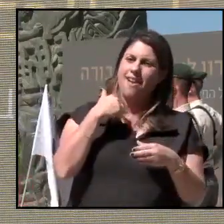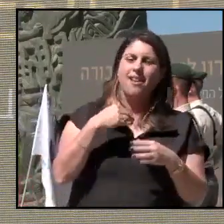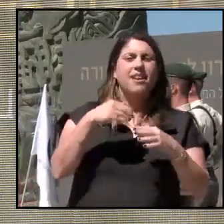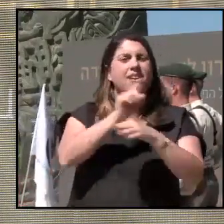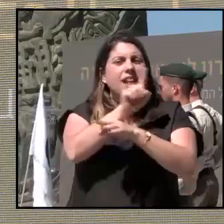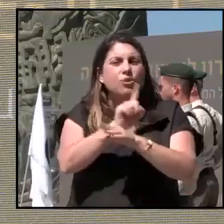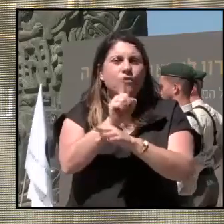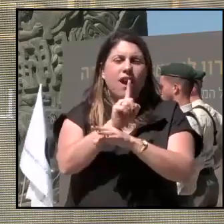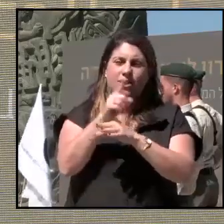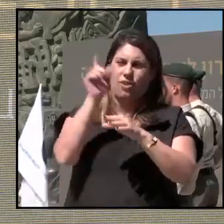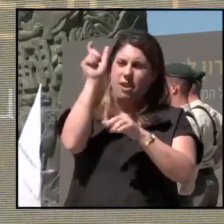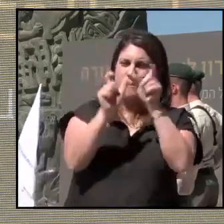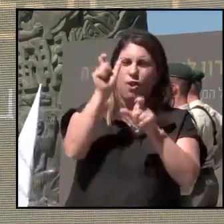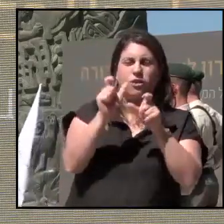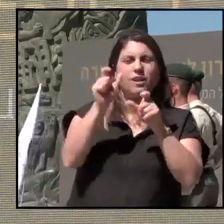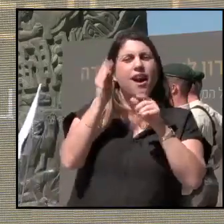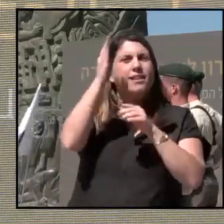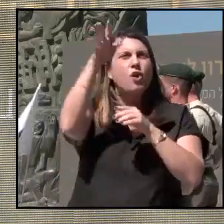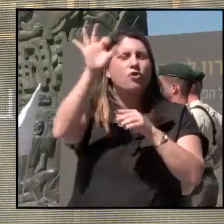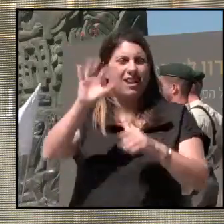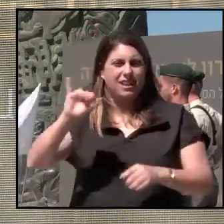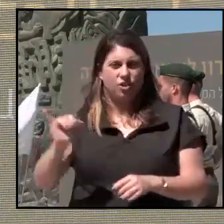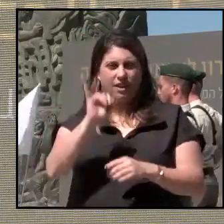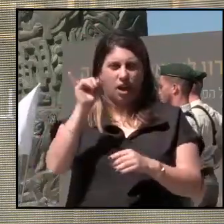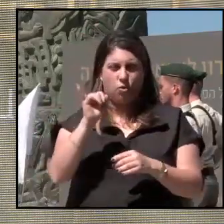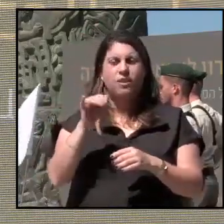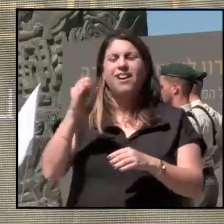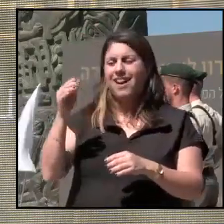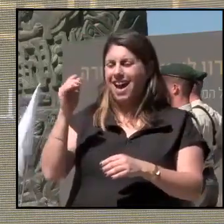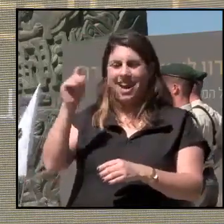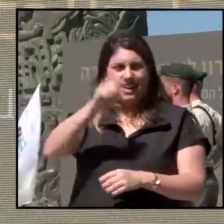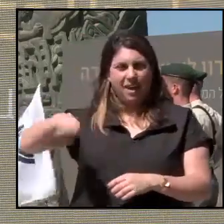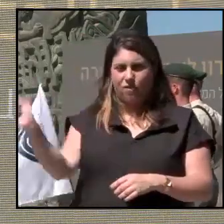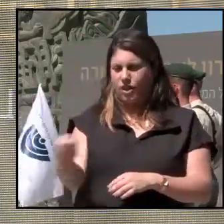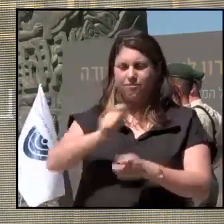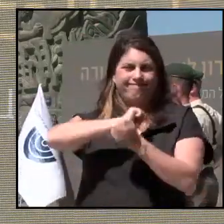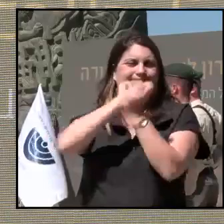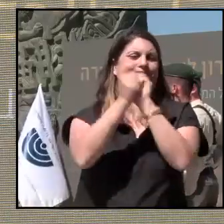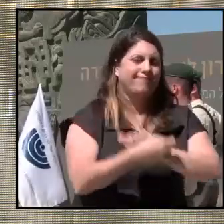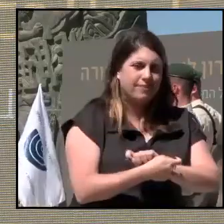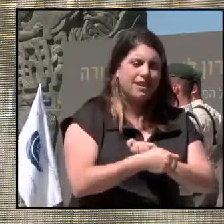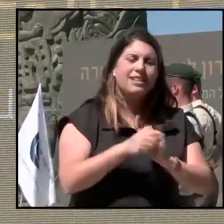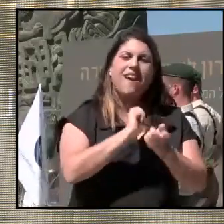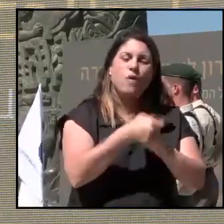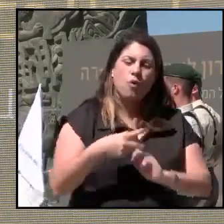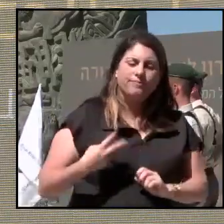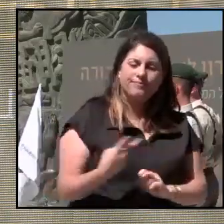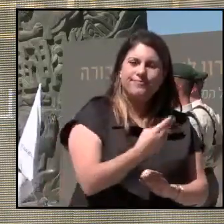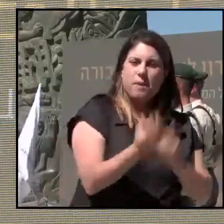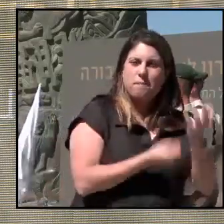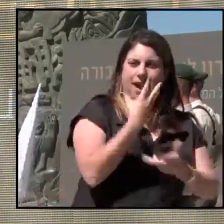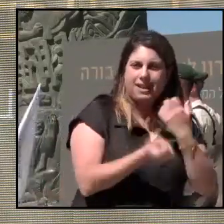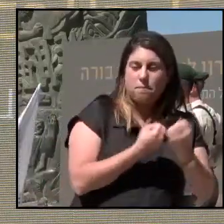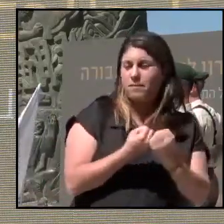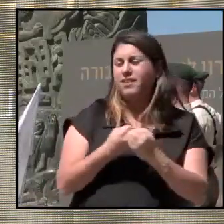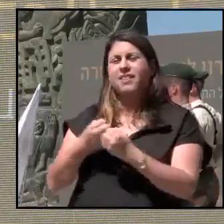שבו יתגשמו מילות הנבואה של ישעיהו בן אמוץ, וחיטטו חרבותם לעתים, וחניתותיהם למזמרות, לא יישא גוי